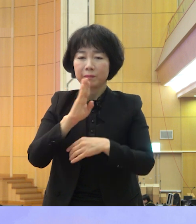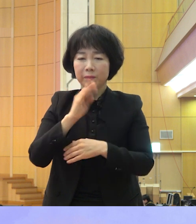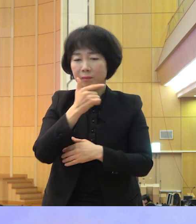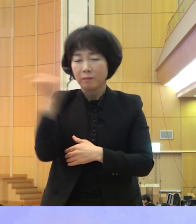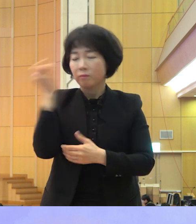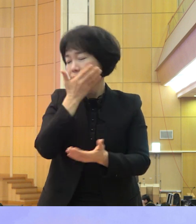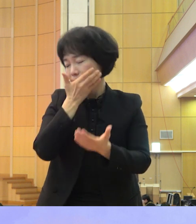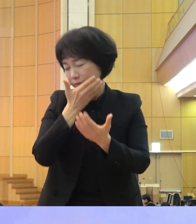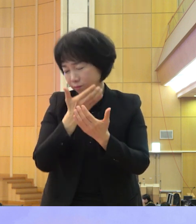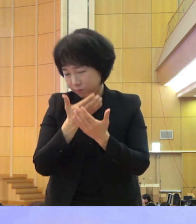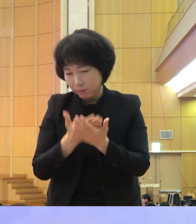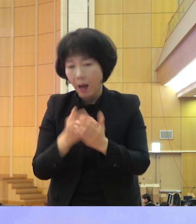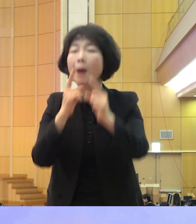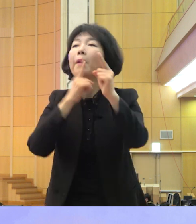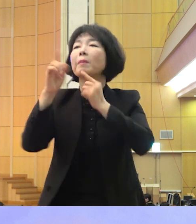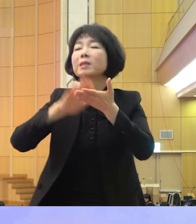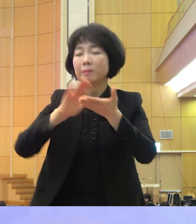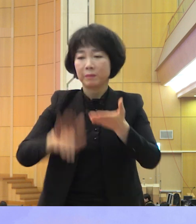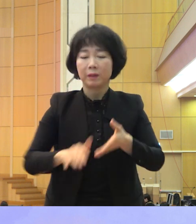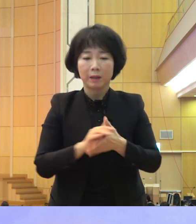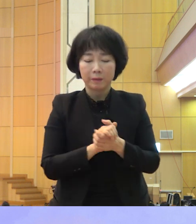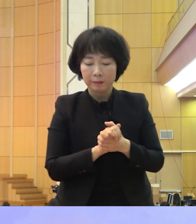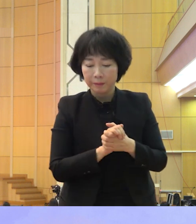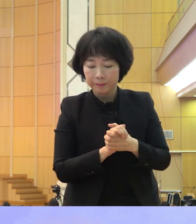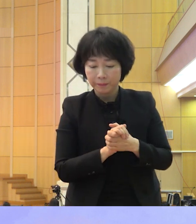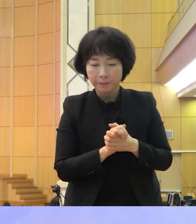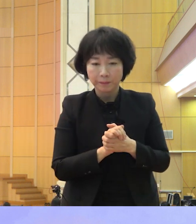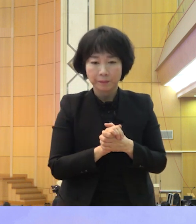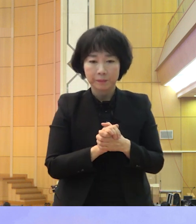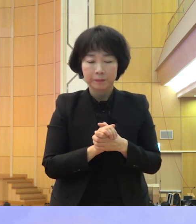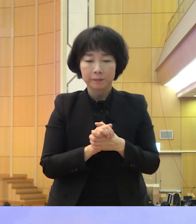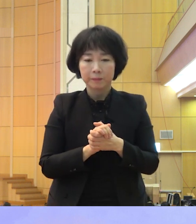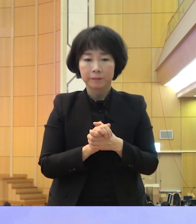참으로 중요하고 중요한 말씀입니다.